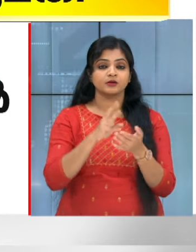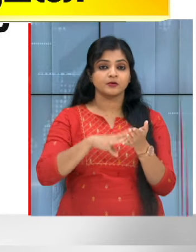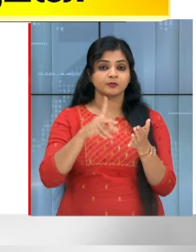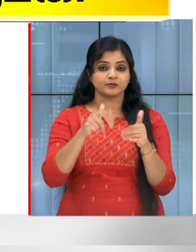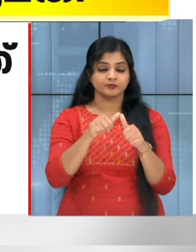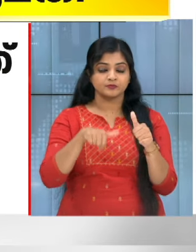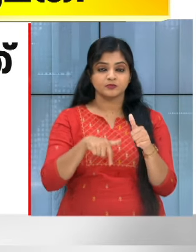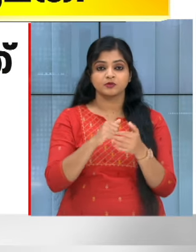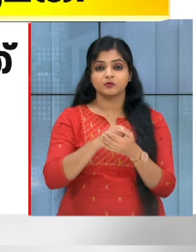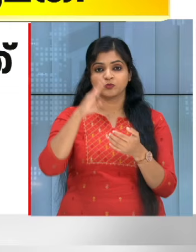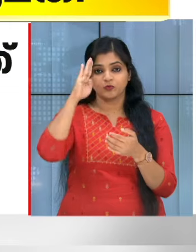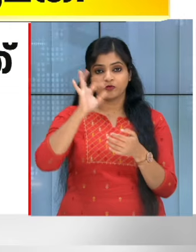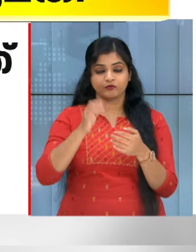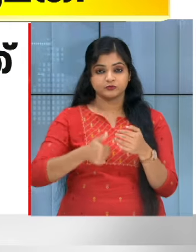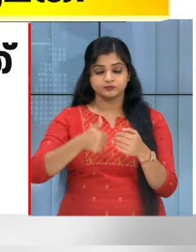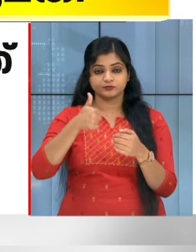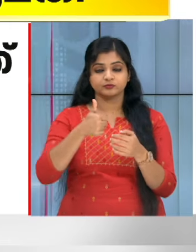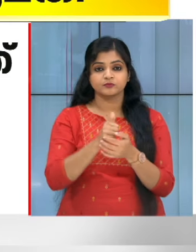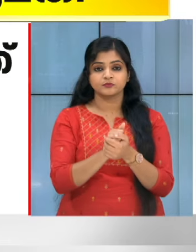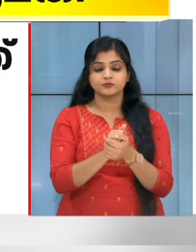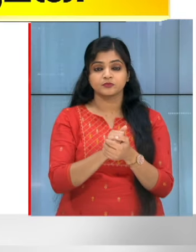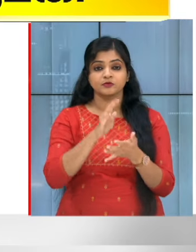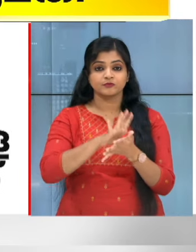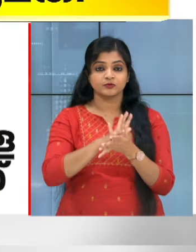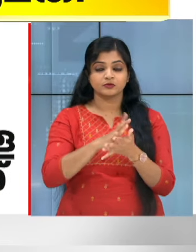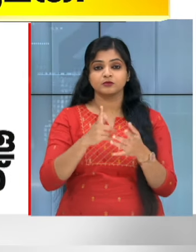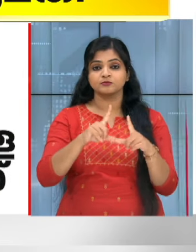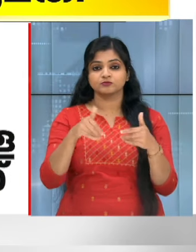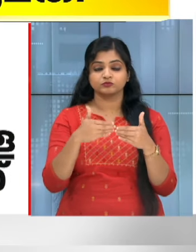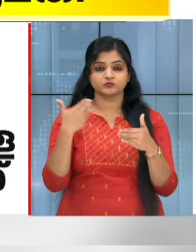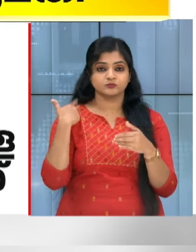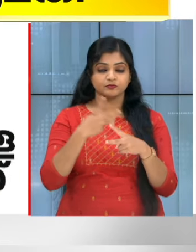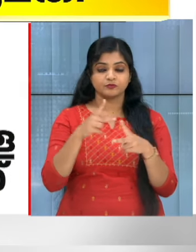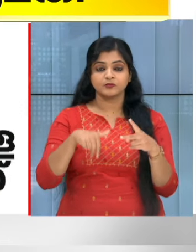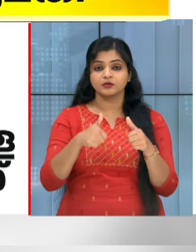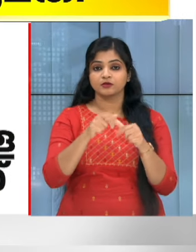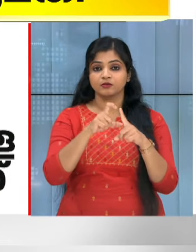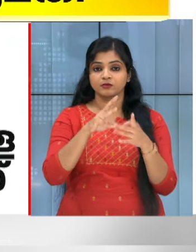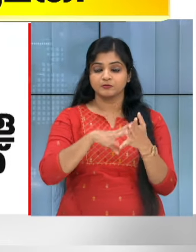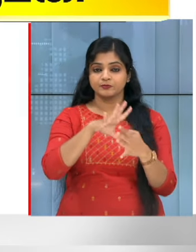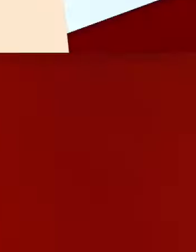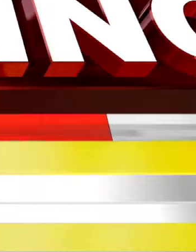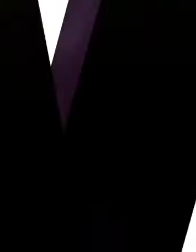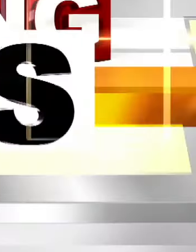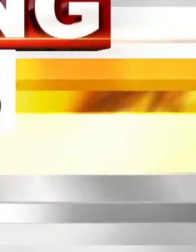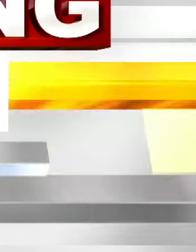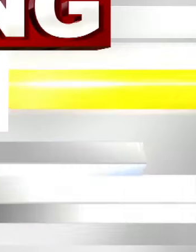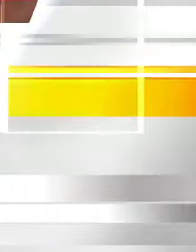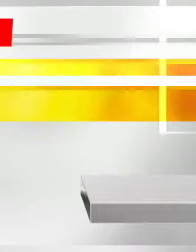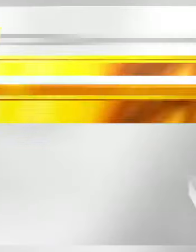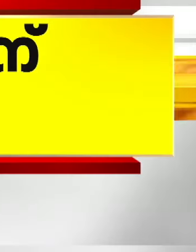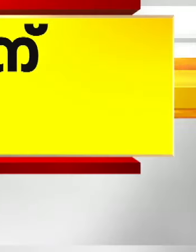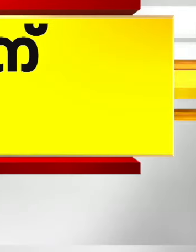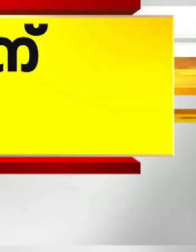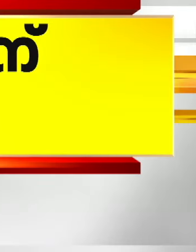കമ്മീഷണർ അങ്കിത് അശോക്, അതോടൊപ്പം തന്നെ ആഘോഷ കമ്മിറ്റി ഭാരവാഹികൾ, ADM തുടങ്ങിയവർ ചർച്ചയിൽ പങ്കെടുത്തു. ഈ ചർച്ചയുടെ അടിസ്ഥാനത്തിൽ സുരക്ഷ ഉറപ്പാക്കി